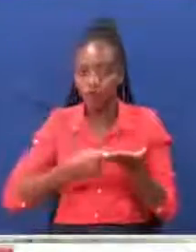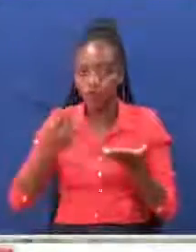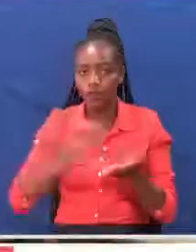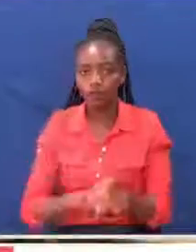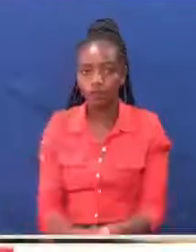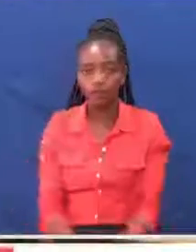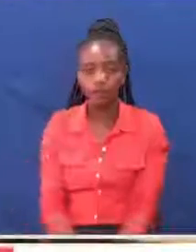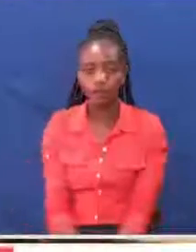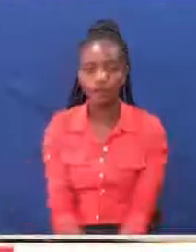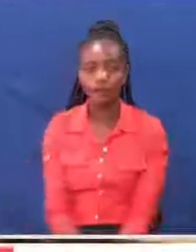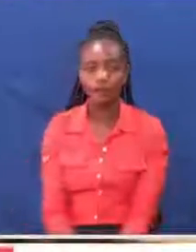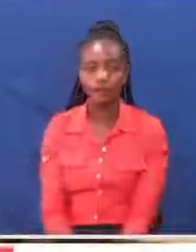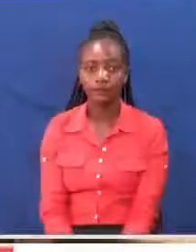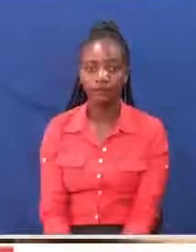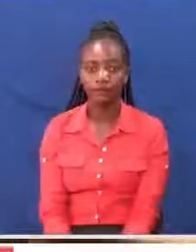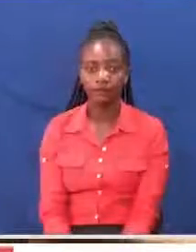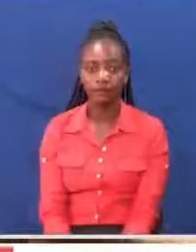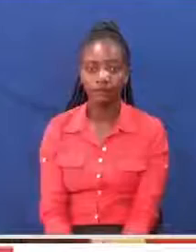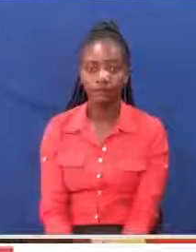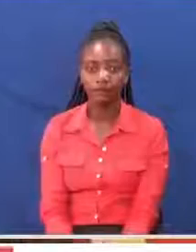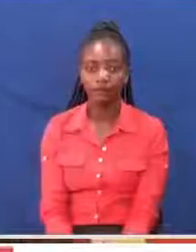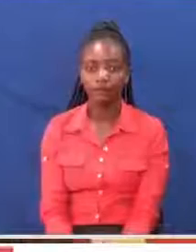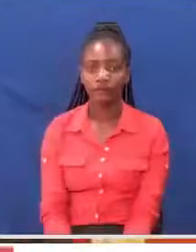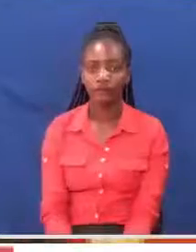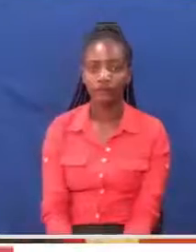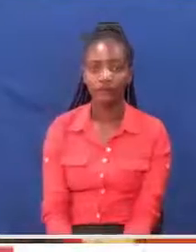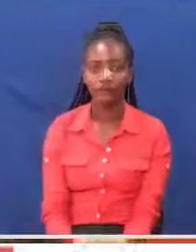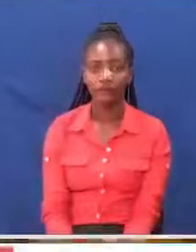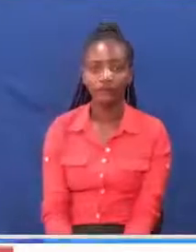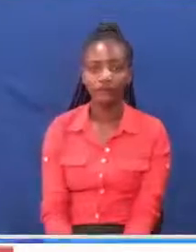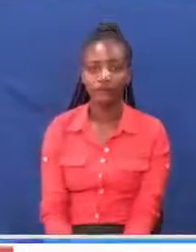Boniface Barasa, TV47, soko la Bondeni kwenye kaunti ya Trans Nzoia.